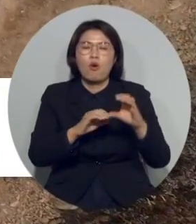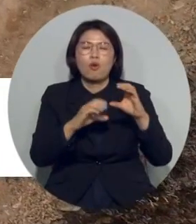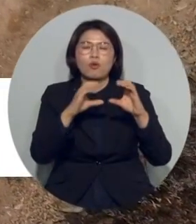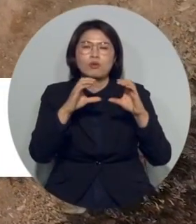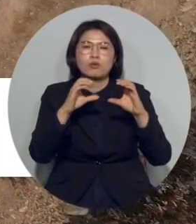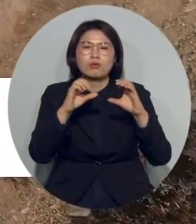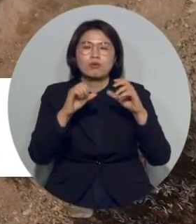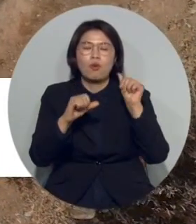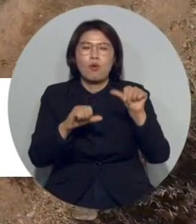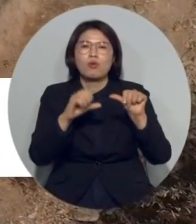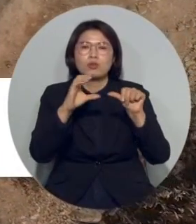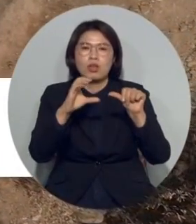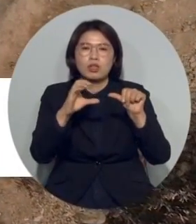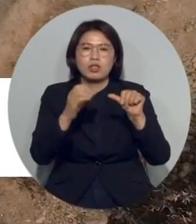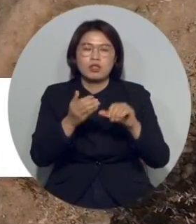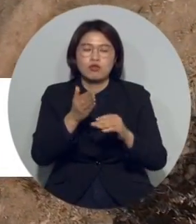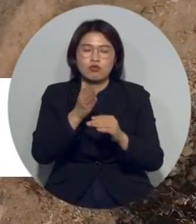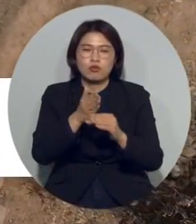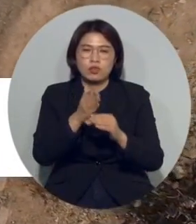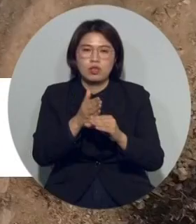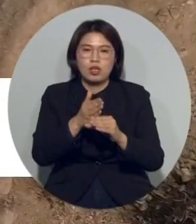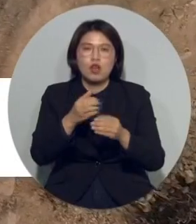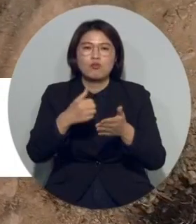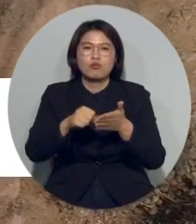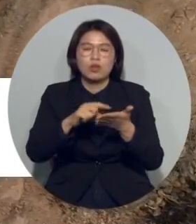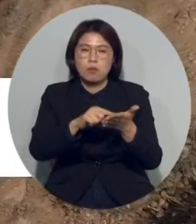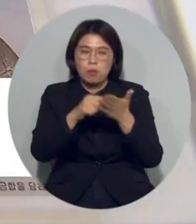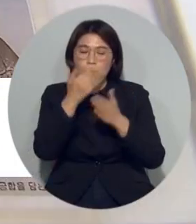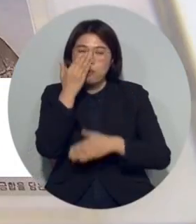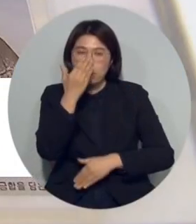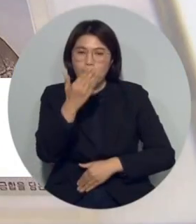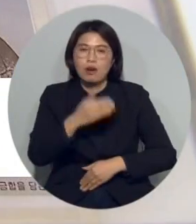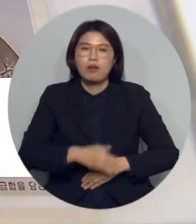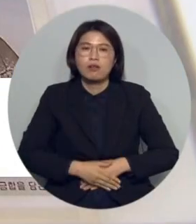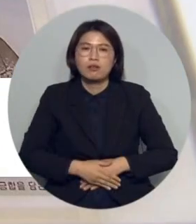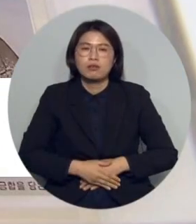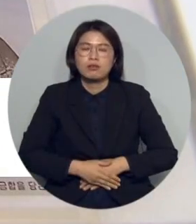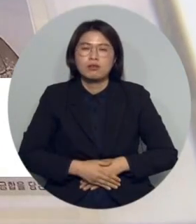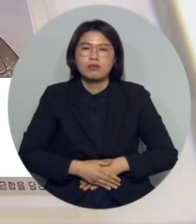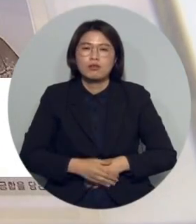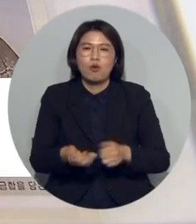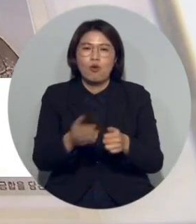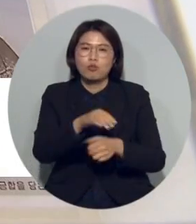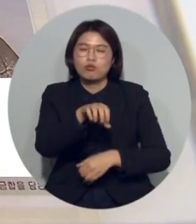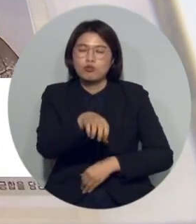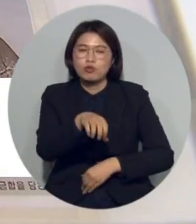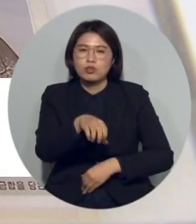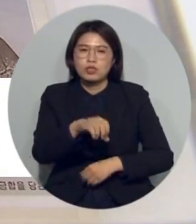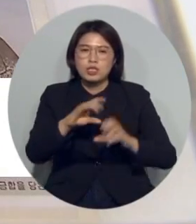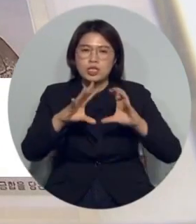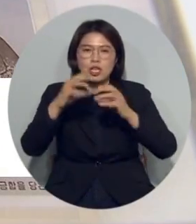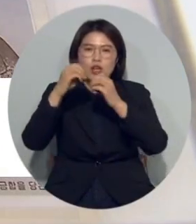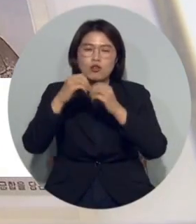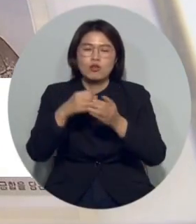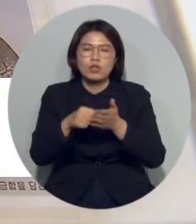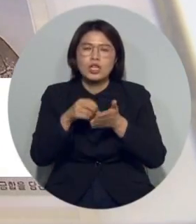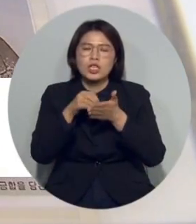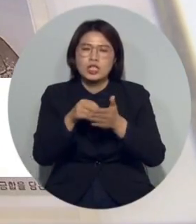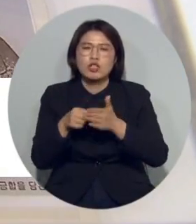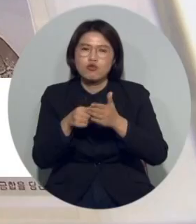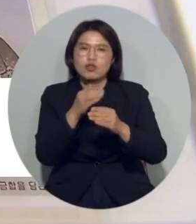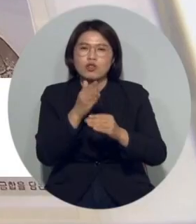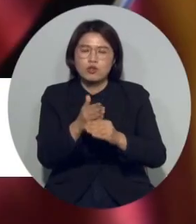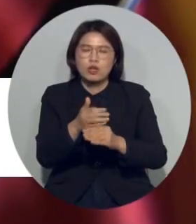옆 대가야 고분 문화를 밝혀줄 것으로 보입니다 고령 지산동 고분군은 세계유산 등재 가진 중인